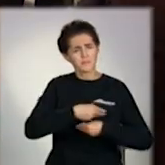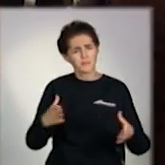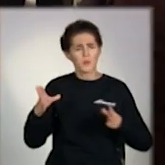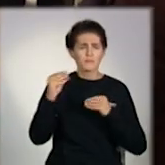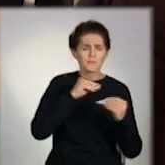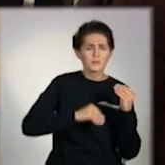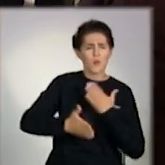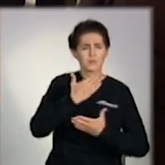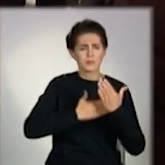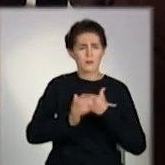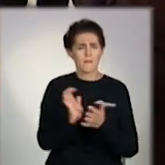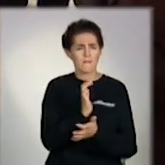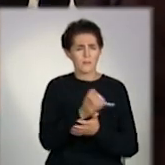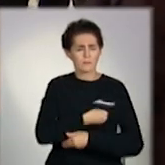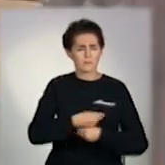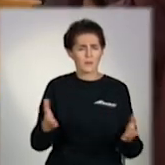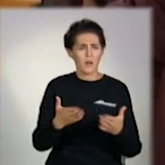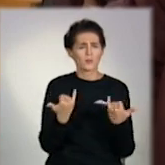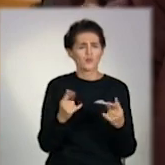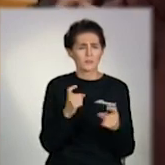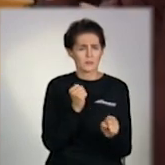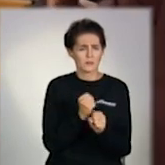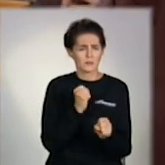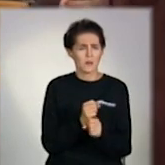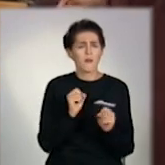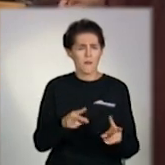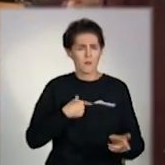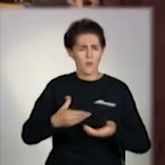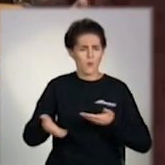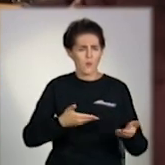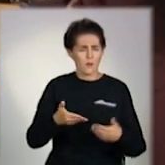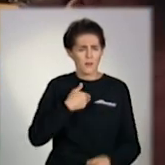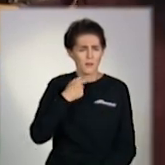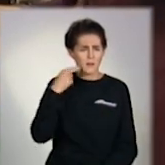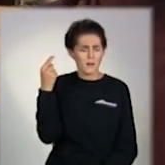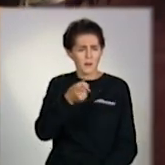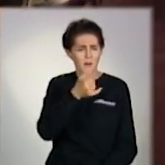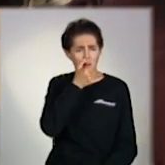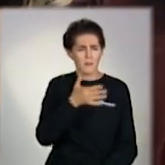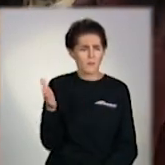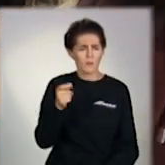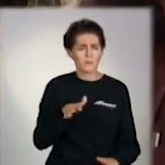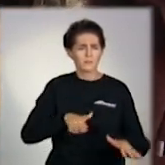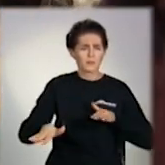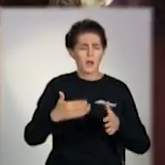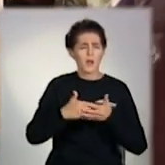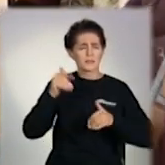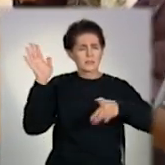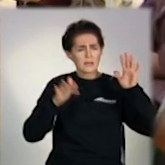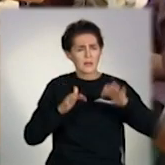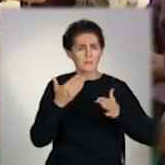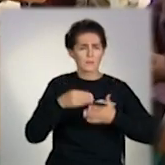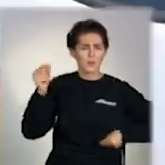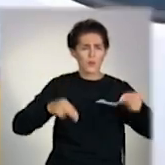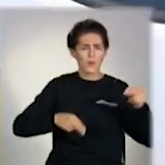газети давала. А що зробили? Як ми це будемо ходити? Я не приймаю, це що не слизько, як піде сніг, дощ, я не